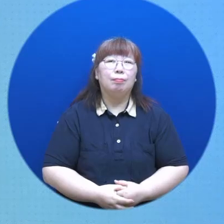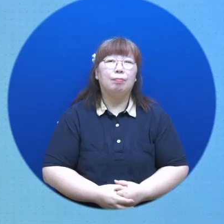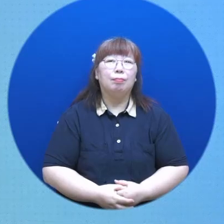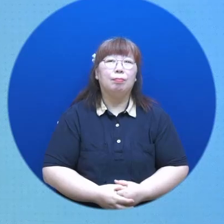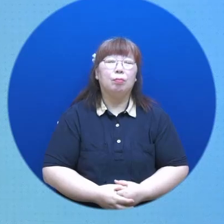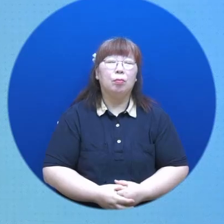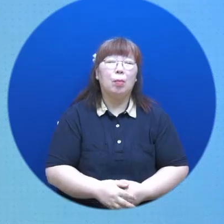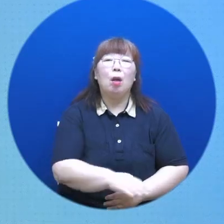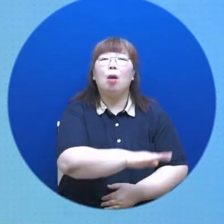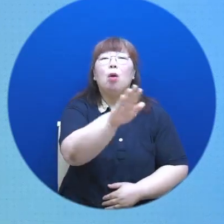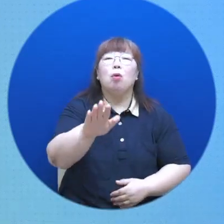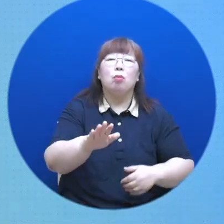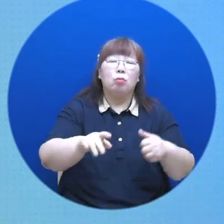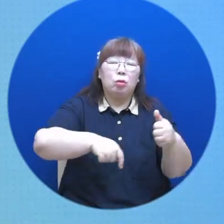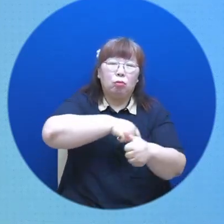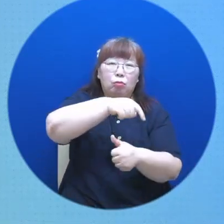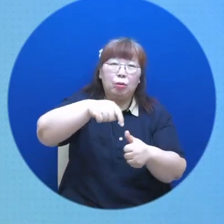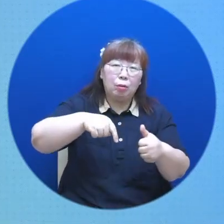우리 주변에도